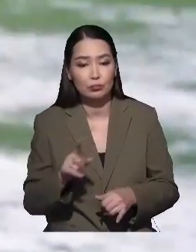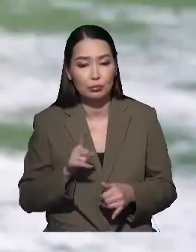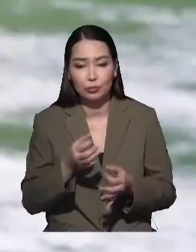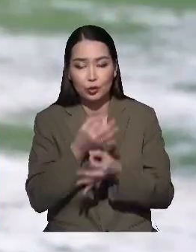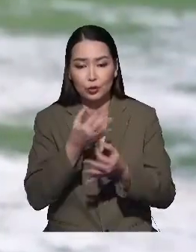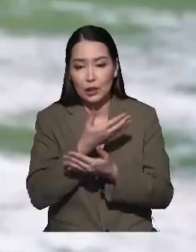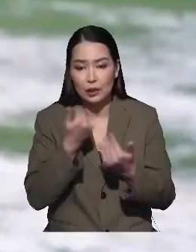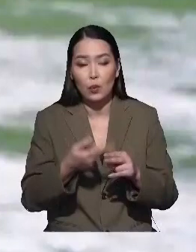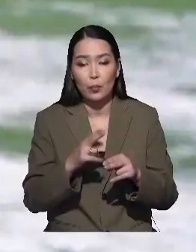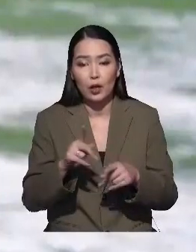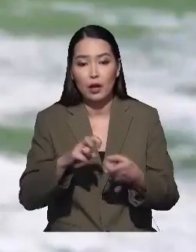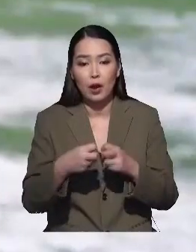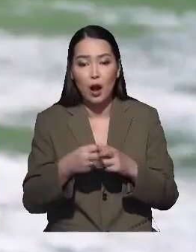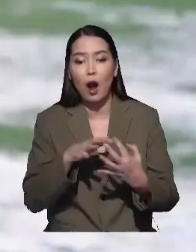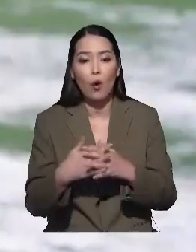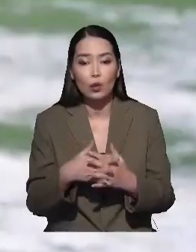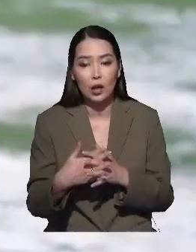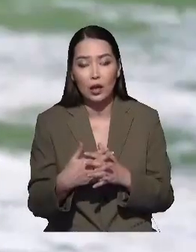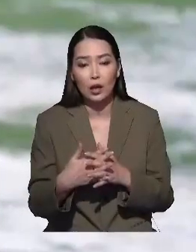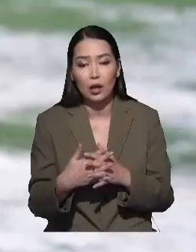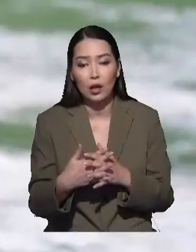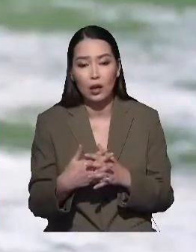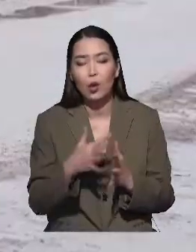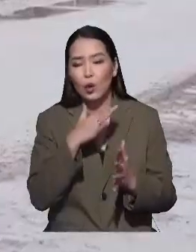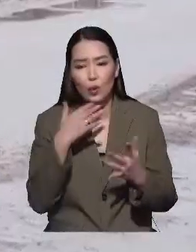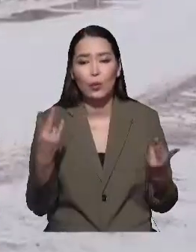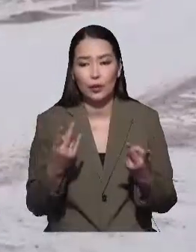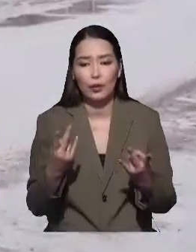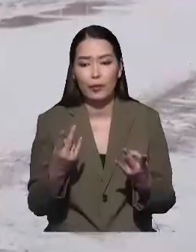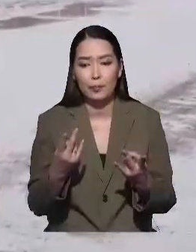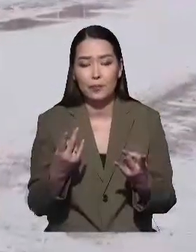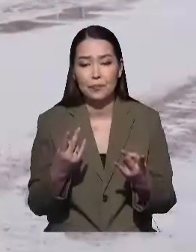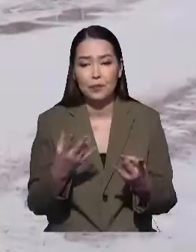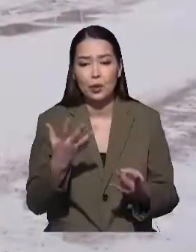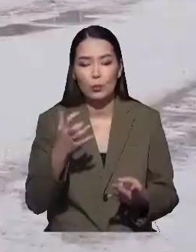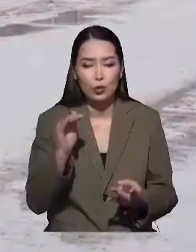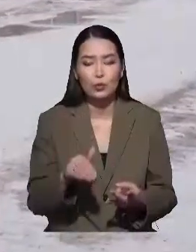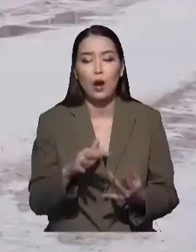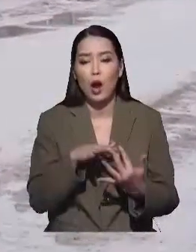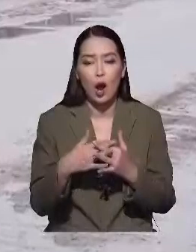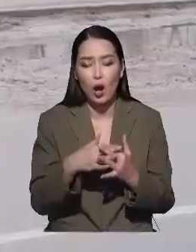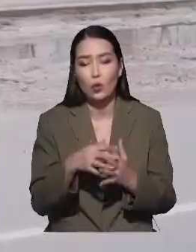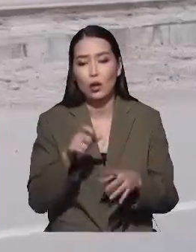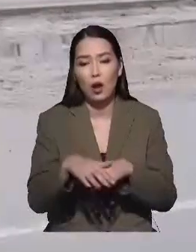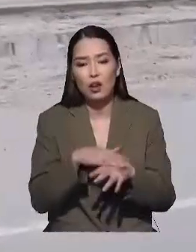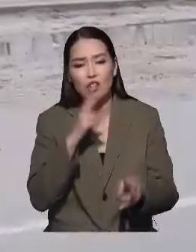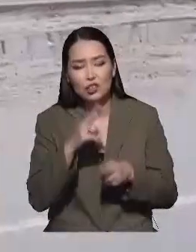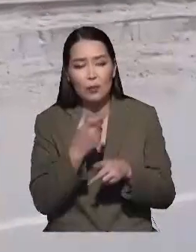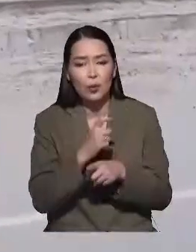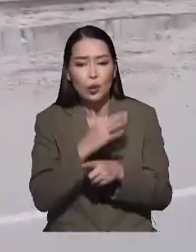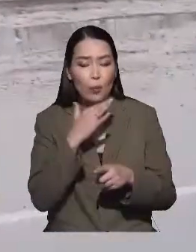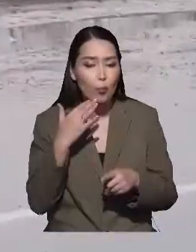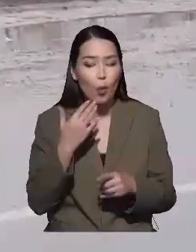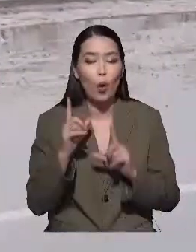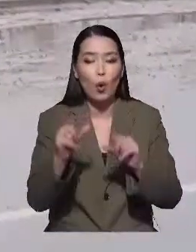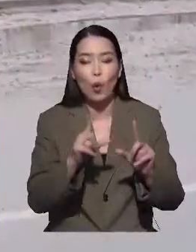мәселе ауылға фок керек бізге. 500-ге тарта түтіні бар ауыл тұрғындарының шағымы көп. Мобильді қоғамдық